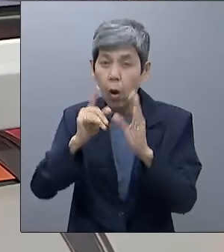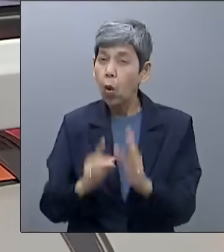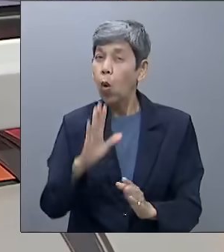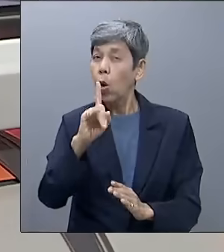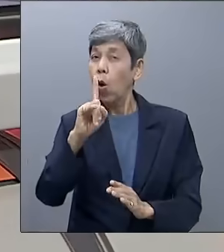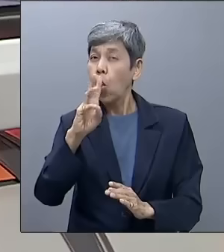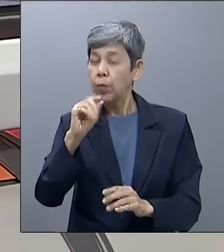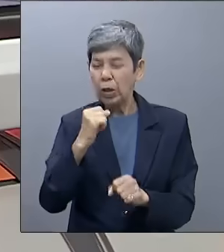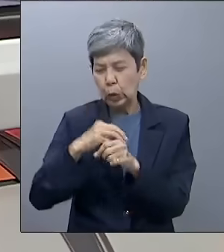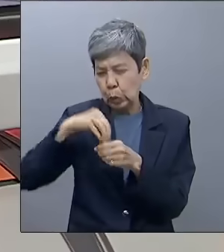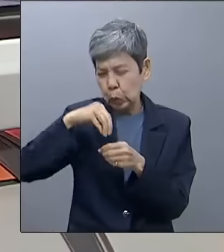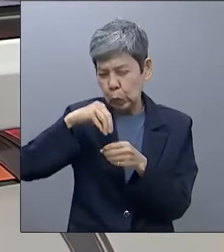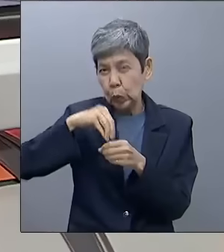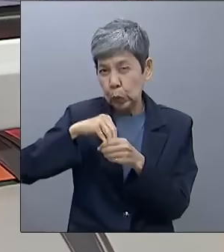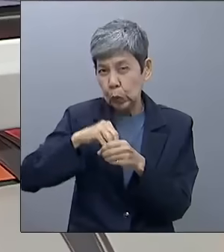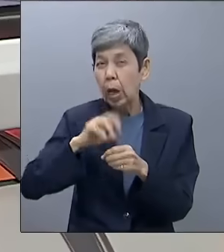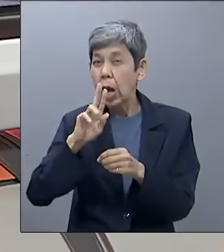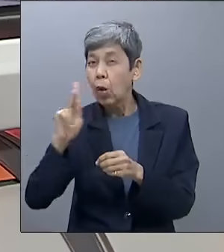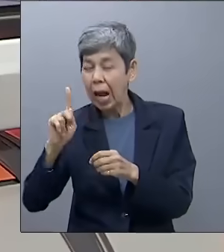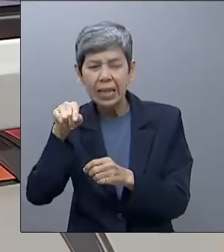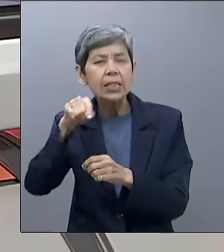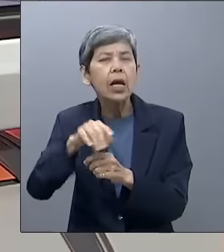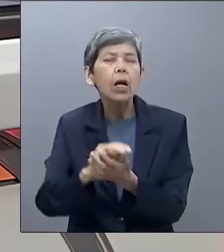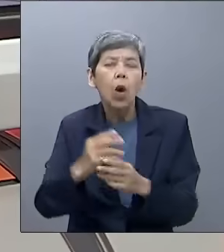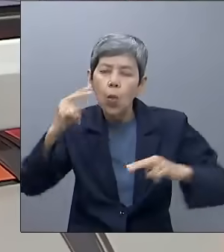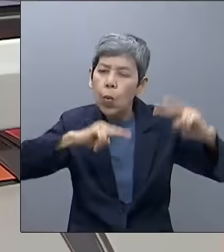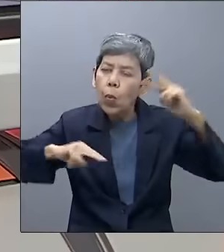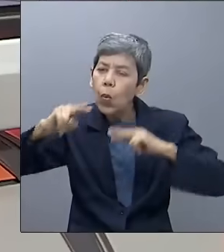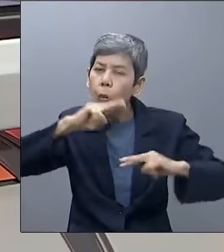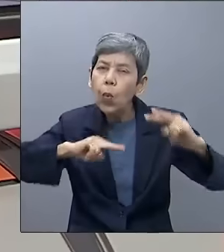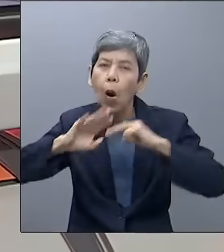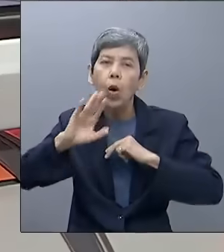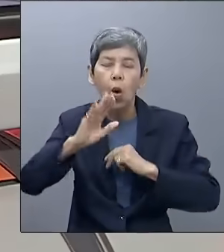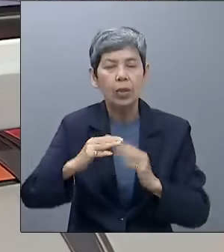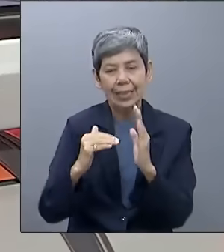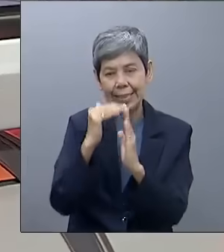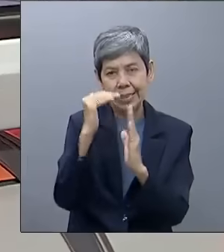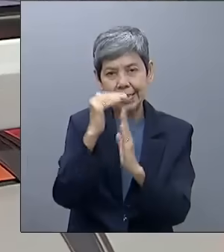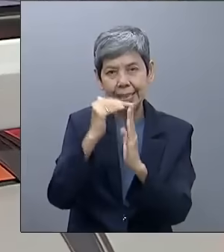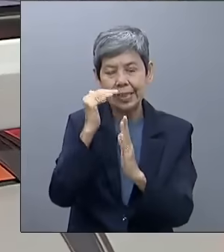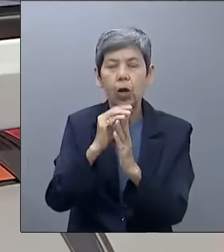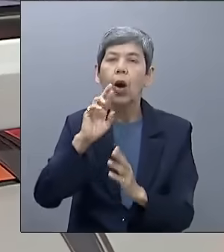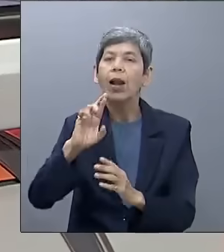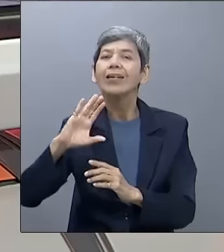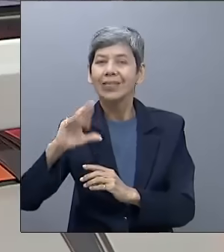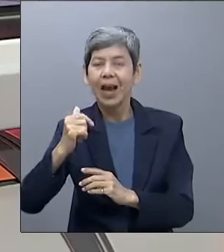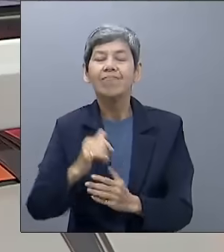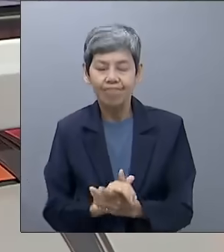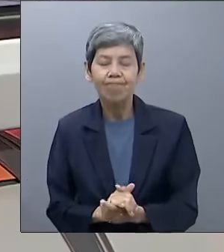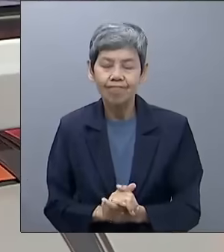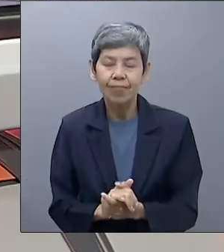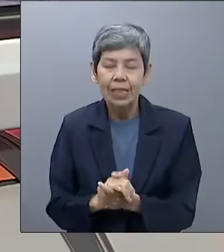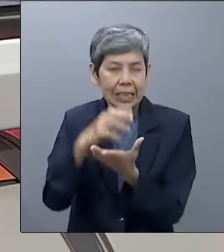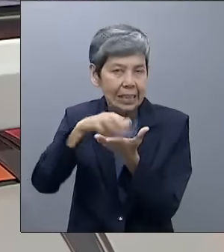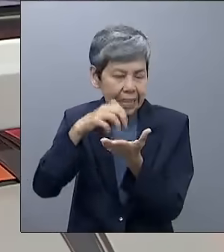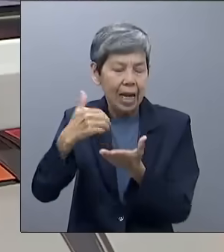คนที่ติดอยู่ในเมืองเล่าก่ายที่บริเวณเขตปกครองตนเองโกก้างทางตอนเหนือของรัฐฉานด้วยหรือไม่นะคะค่ะข้อมูลล่า